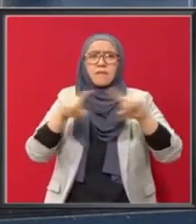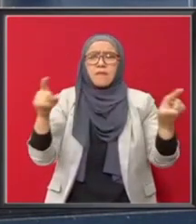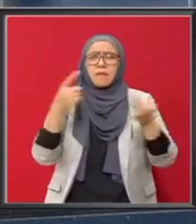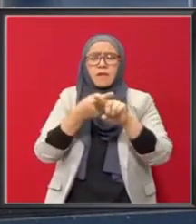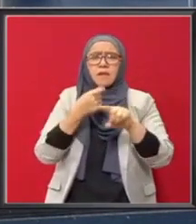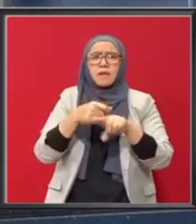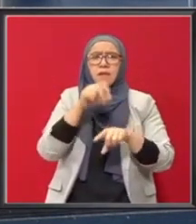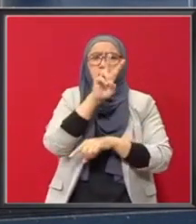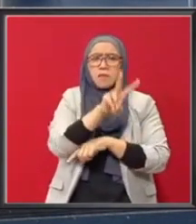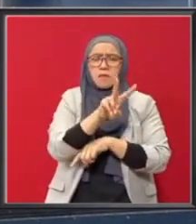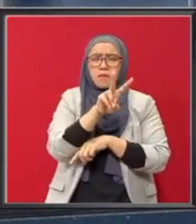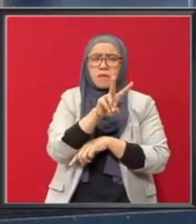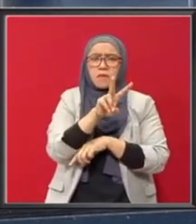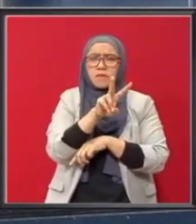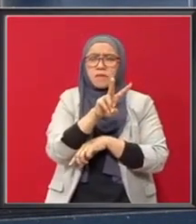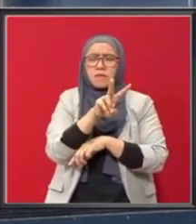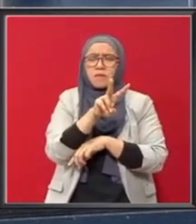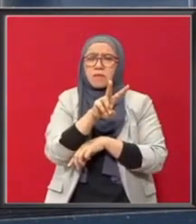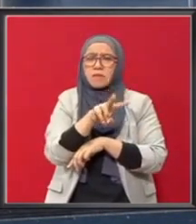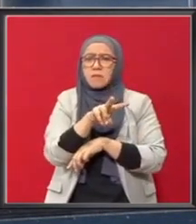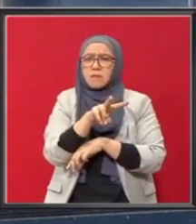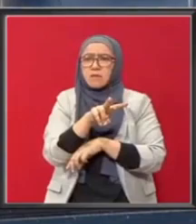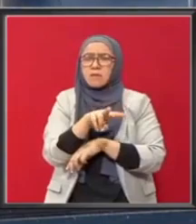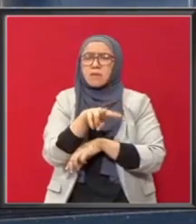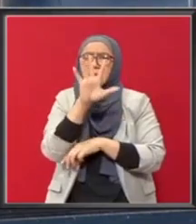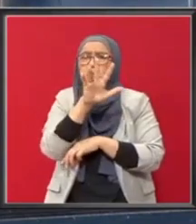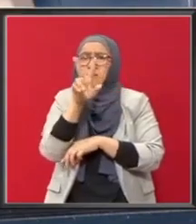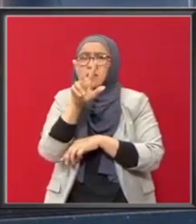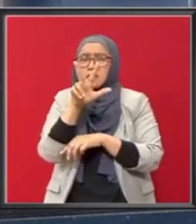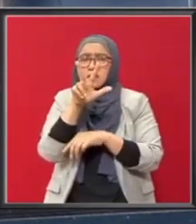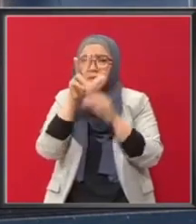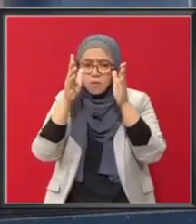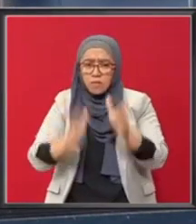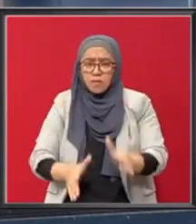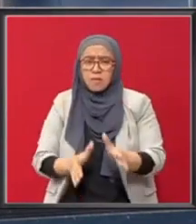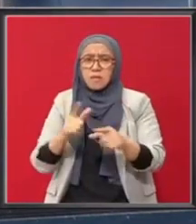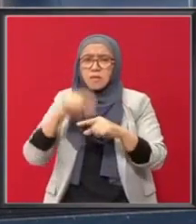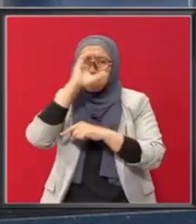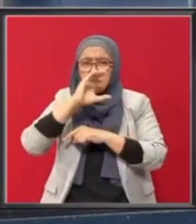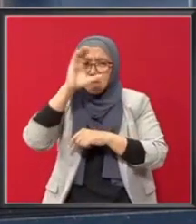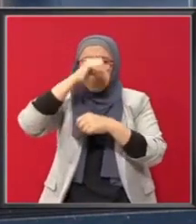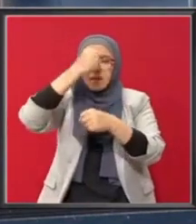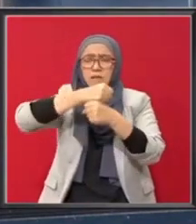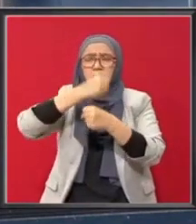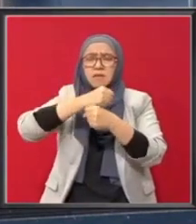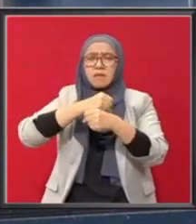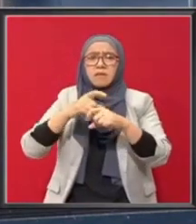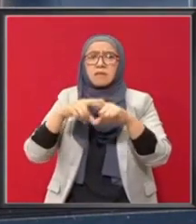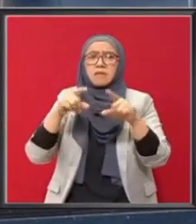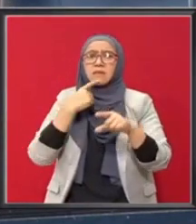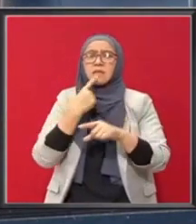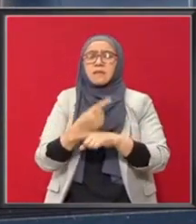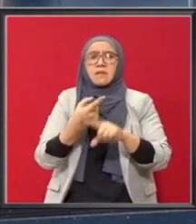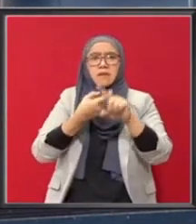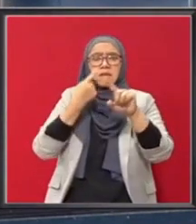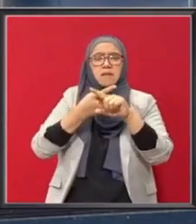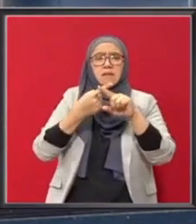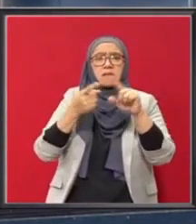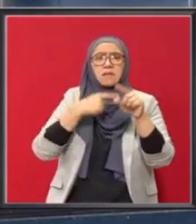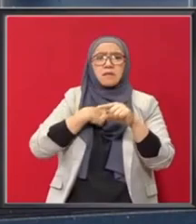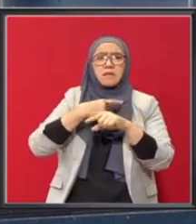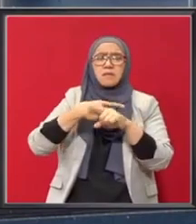253 orang yang mencari kecil daripada peringkat siswazah sampah SPR saja tetapi